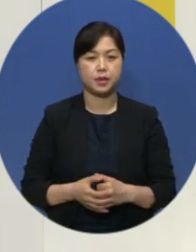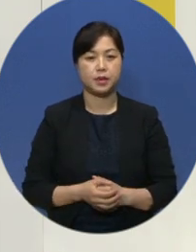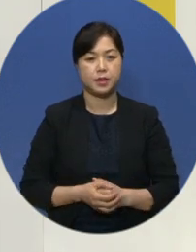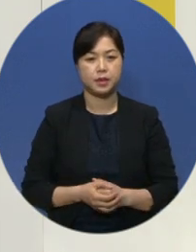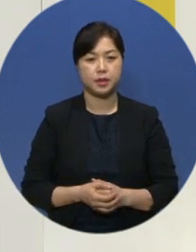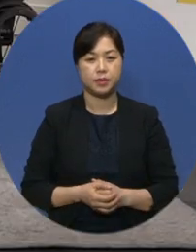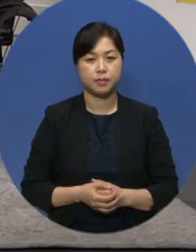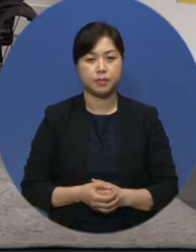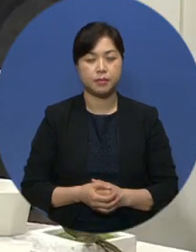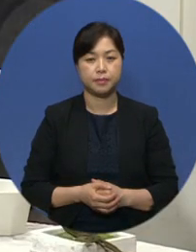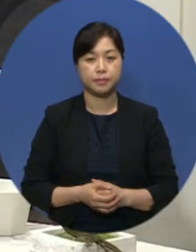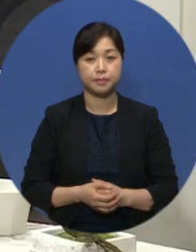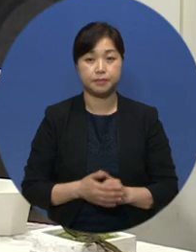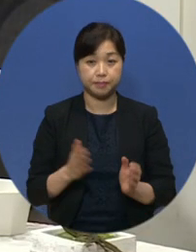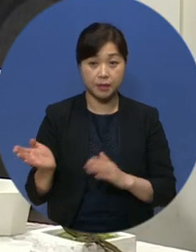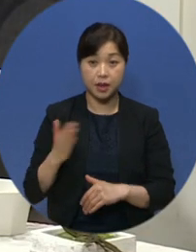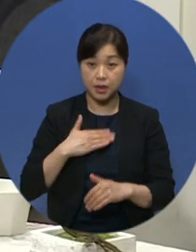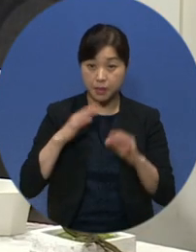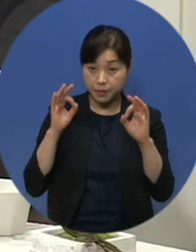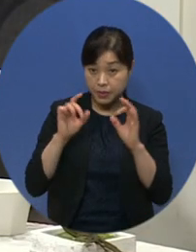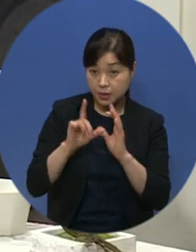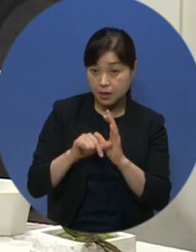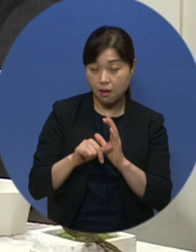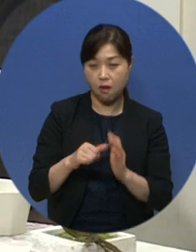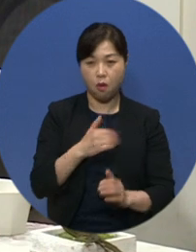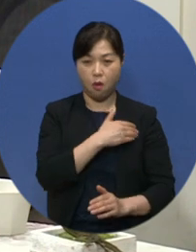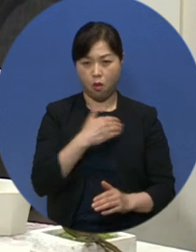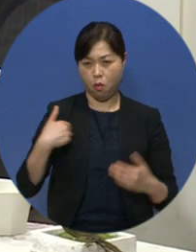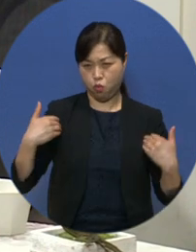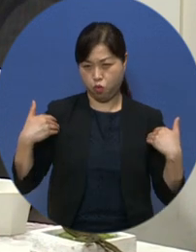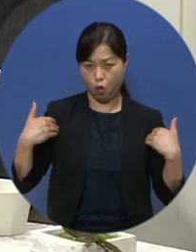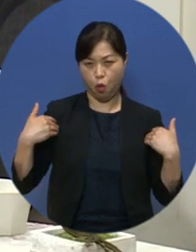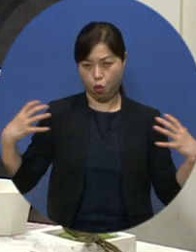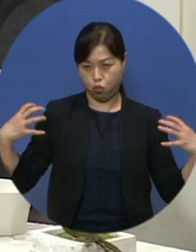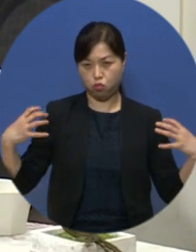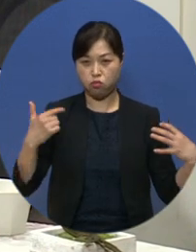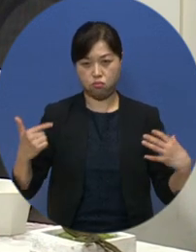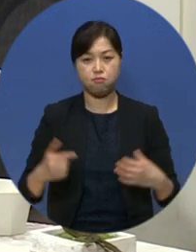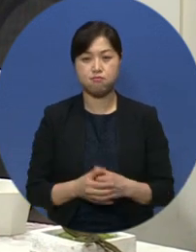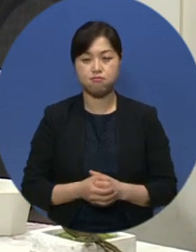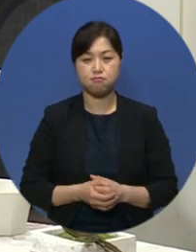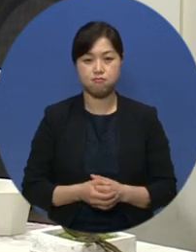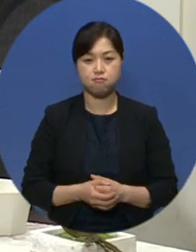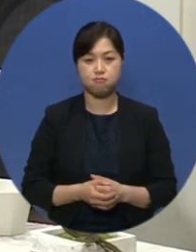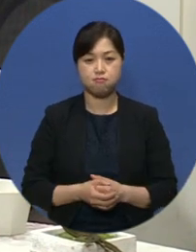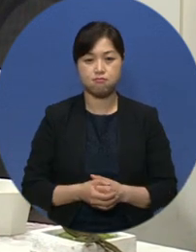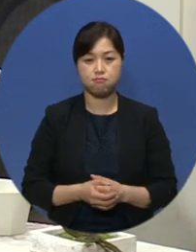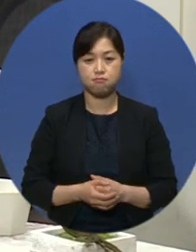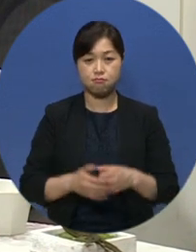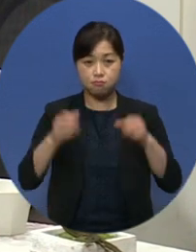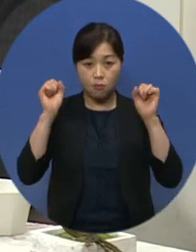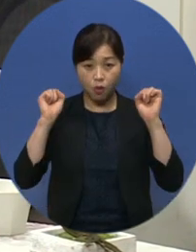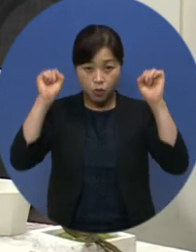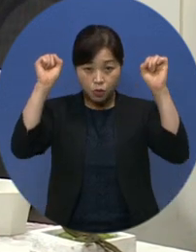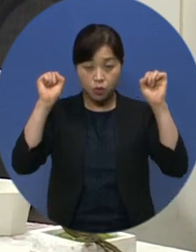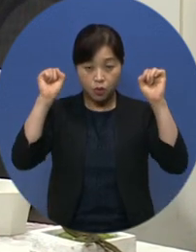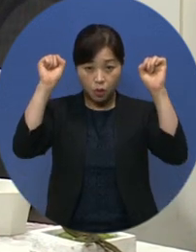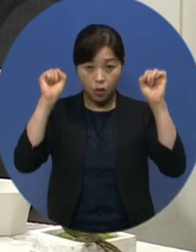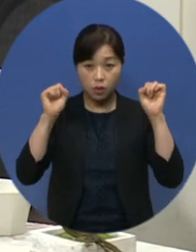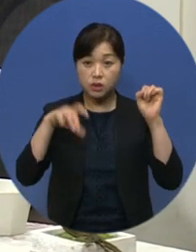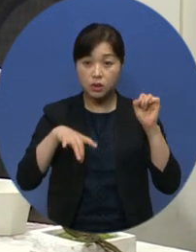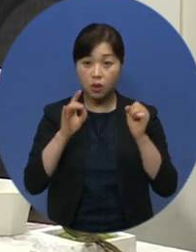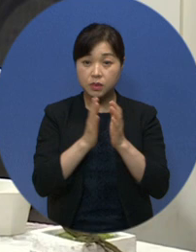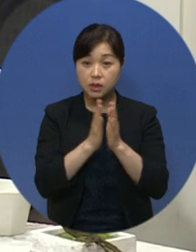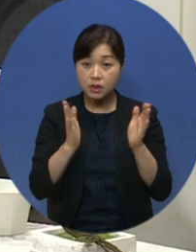예 제국이 굉장히 이렇게 당당한 신체 기업을 갖고 계시는데요 역 또는 그러면 어떻게 하시게 되었는지